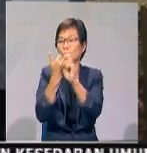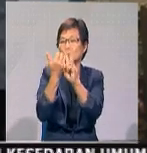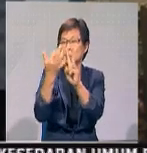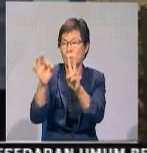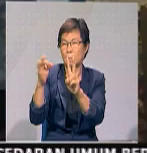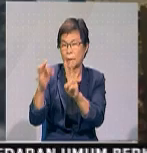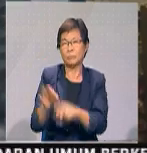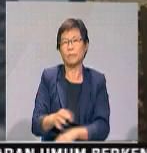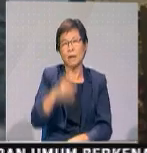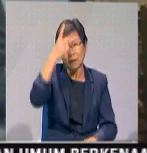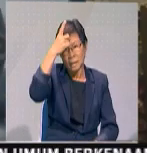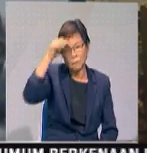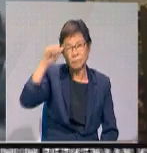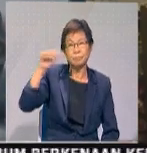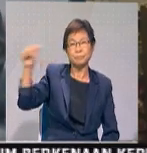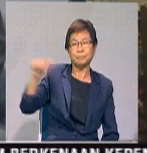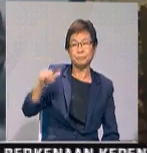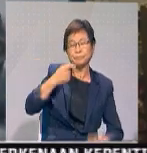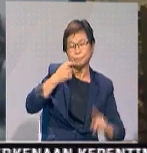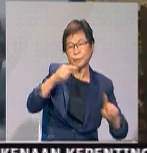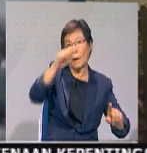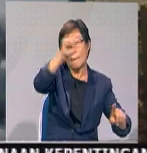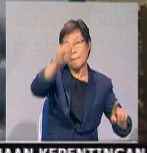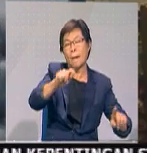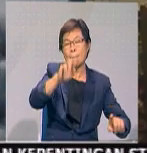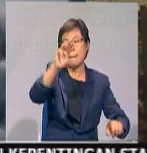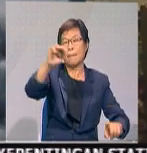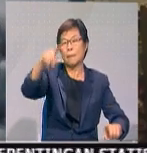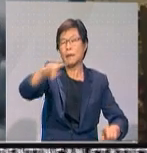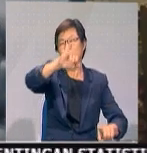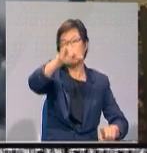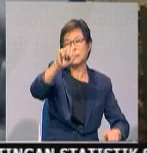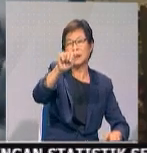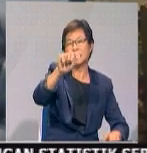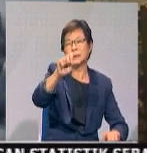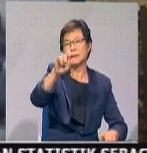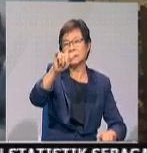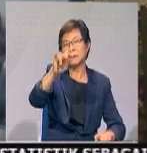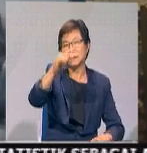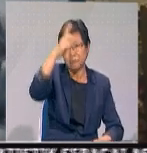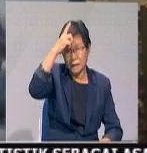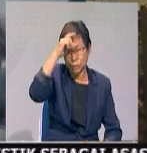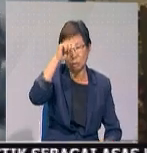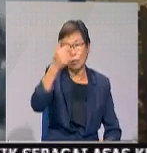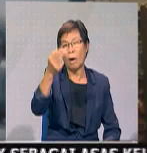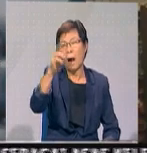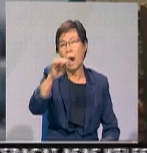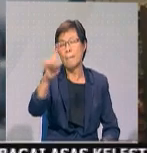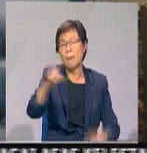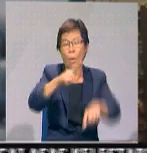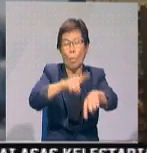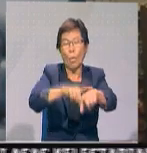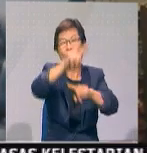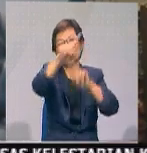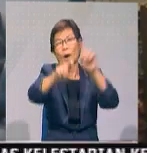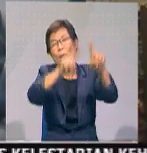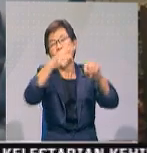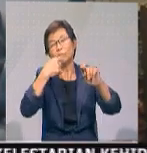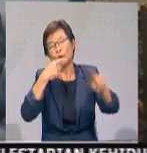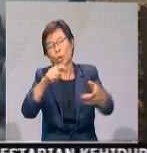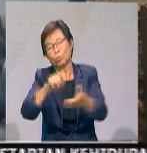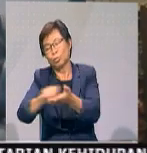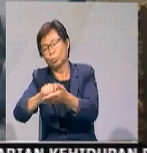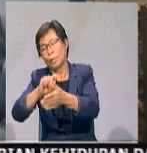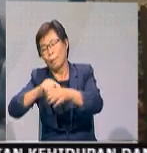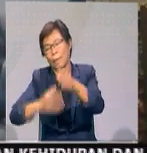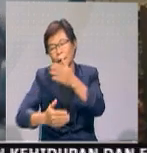2019. Datuk Seri Muhammad Azmin menjawab pertanyaan Ahli Parlimen Jasin, Datuk Seri Ahmad Hamzah ketika waktu pertanyaan jawab lisan